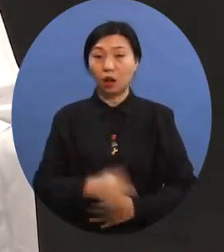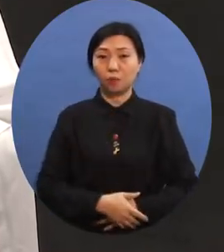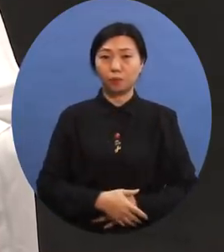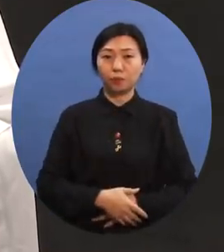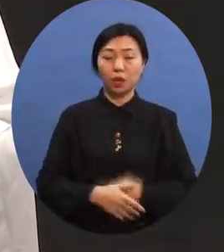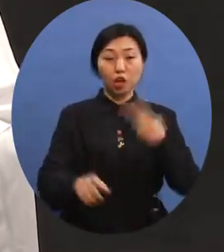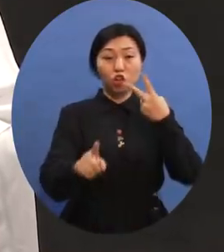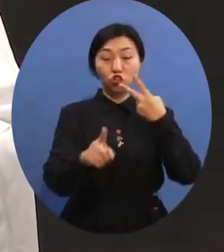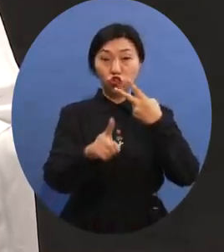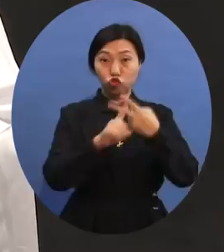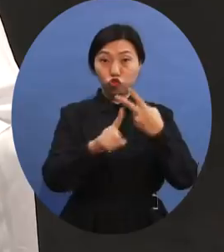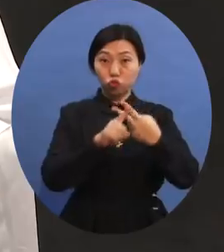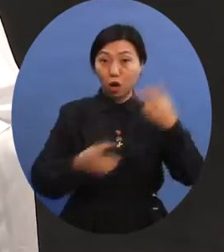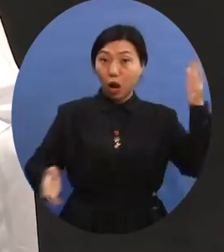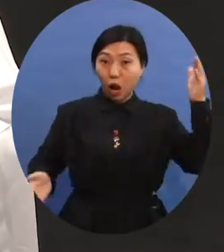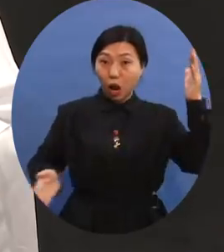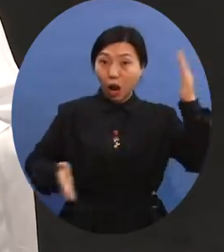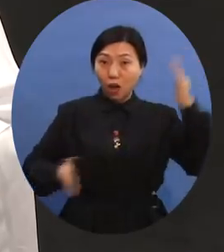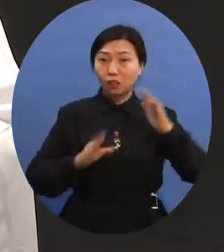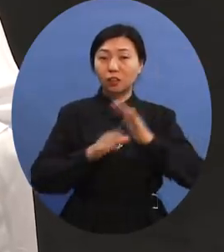중학교 때부터 과학실에서 막